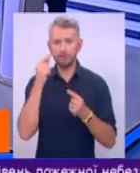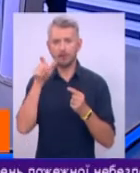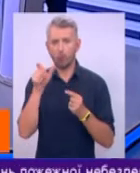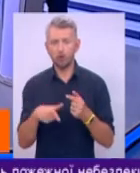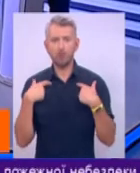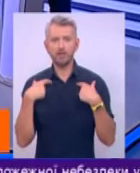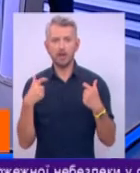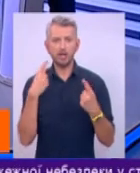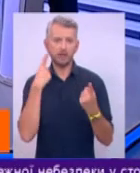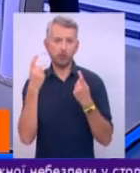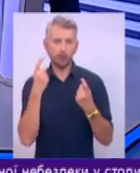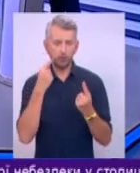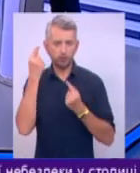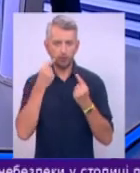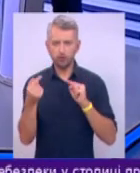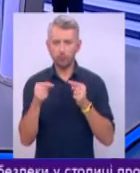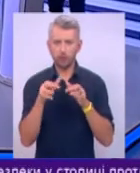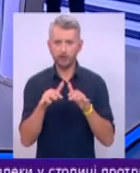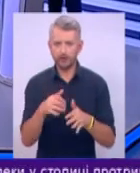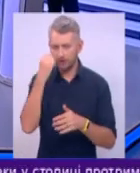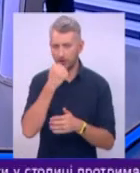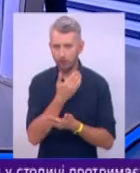офіцер інформаційно-психологічної протидії. Дякую вам.